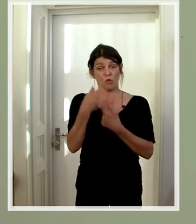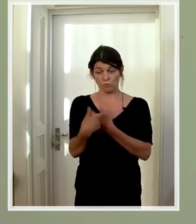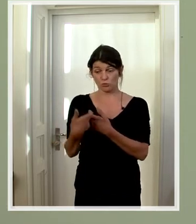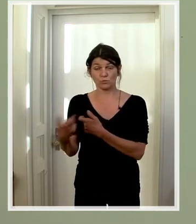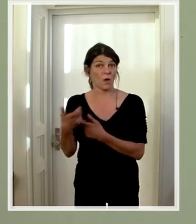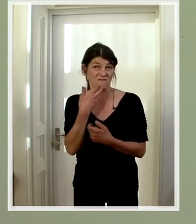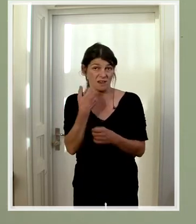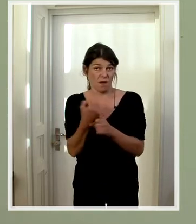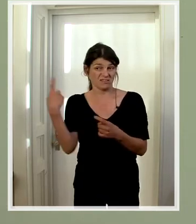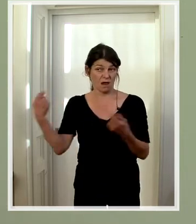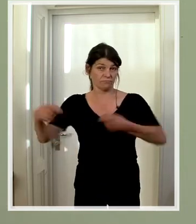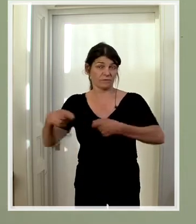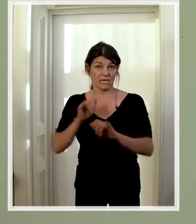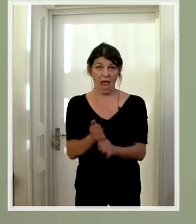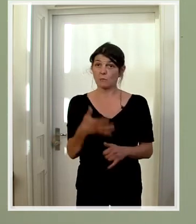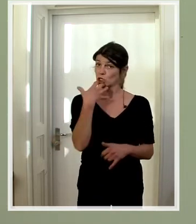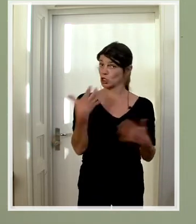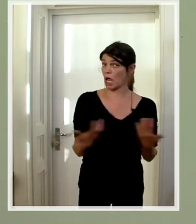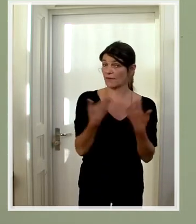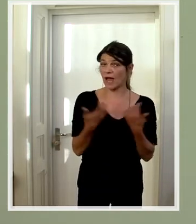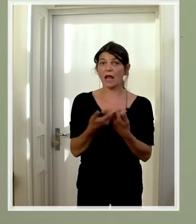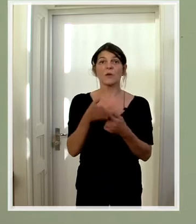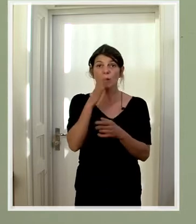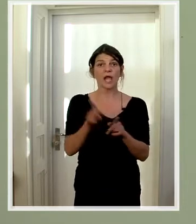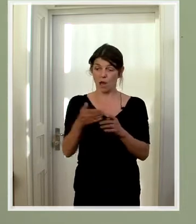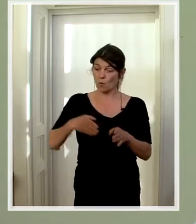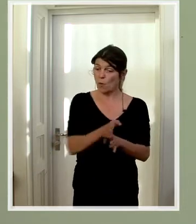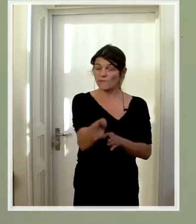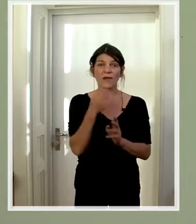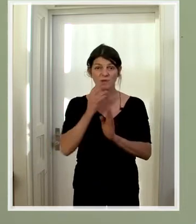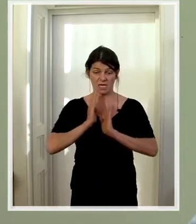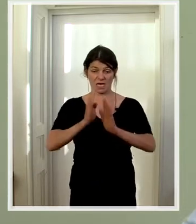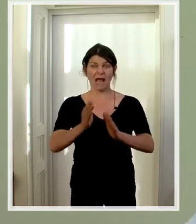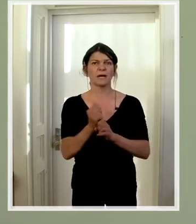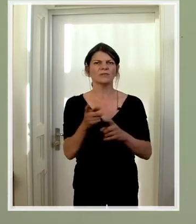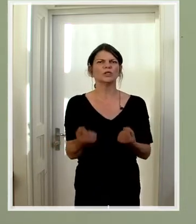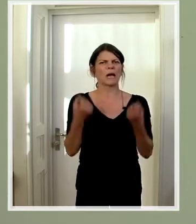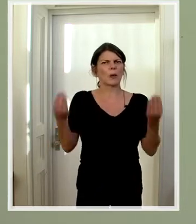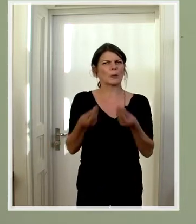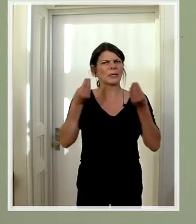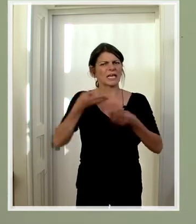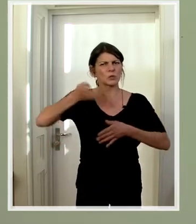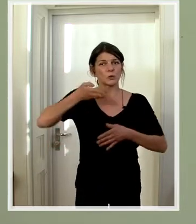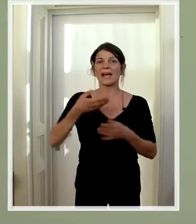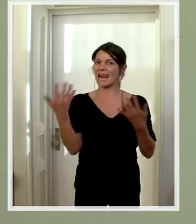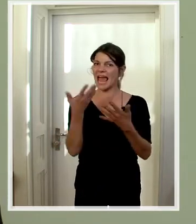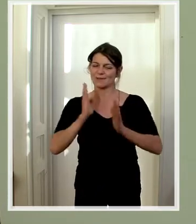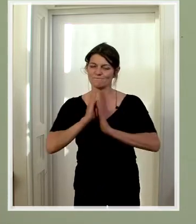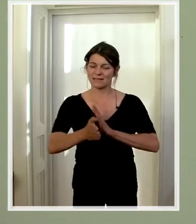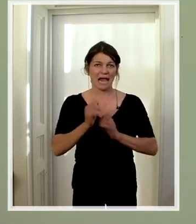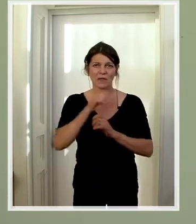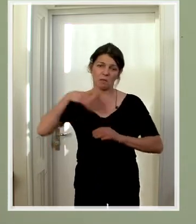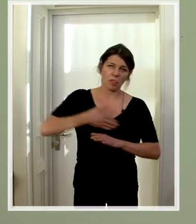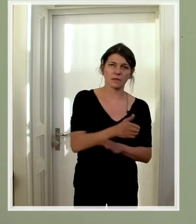investieren. Es wird in Scharnwald unten auch eine Kurve begradigt, damit der schwere Güterzug besser umkommt.